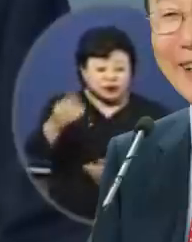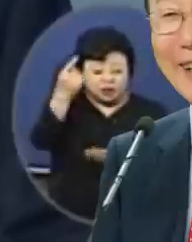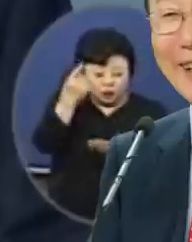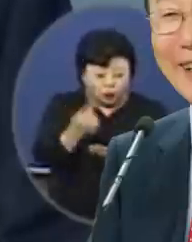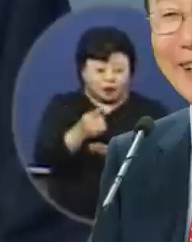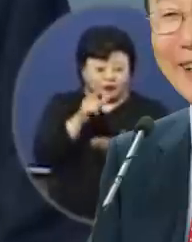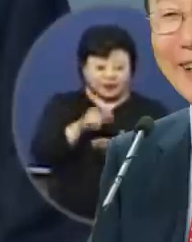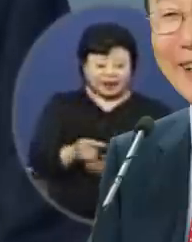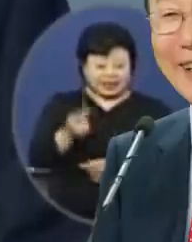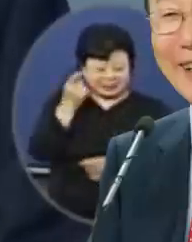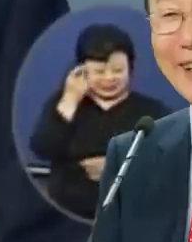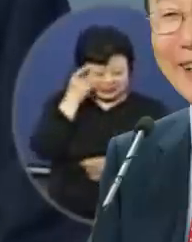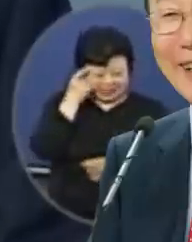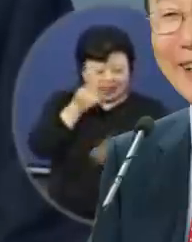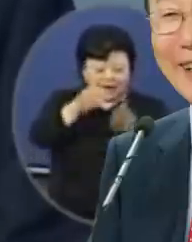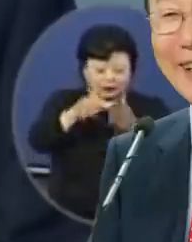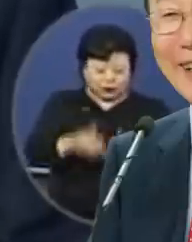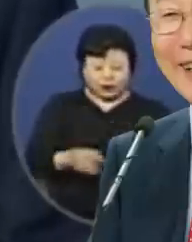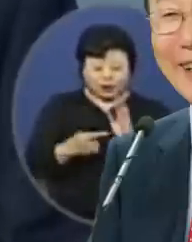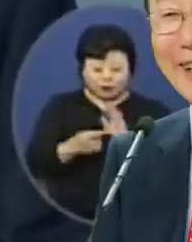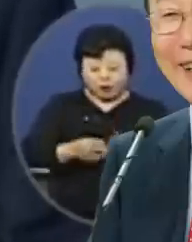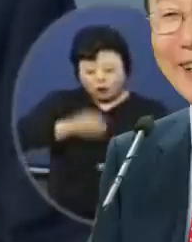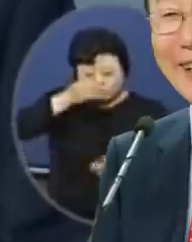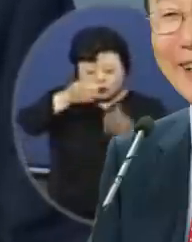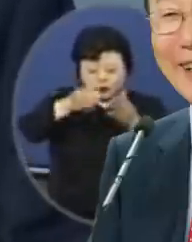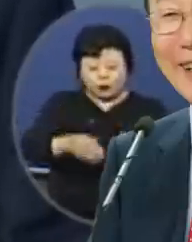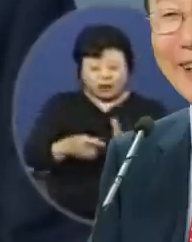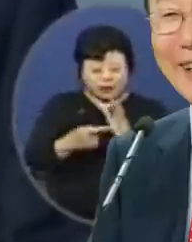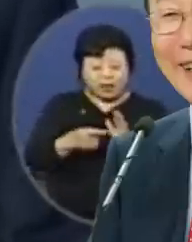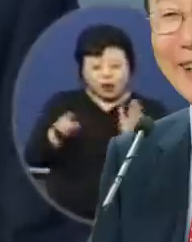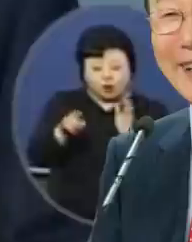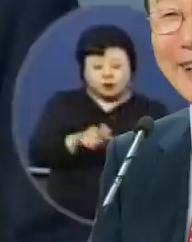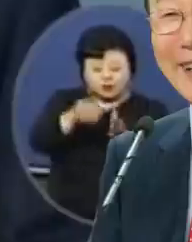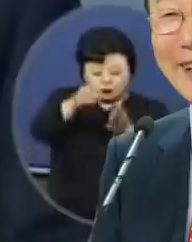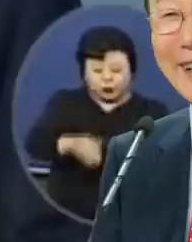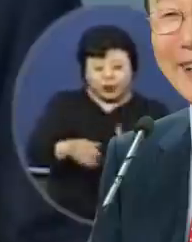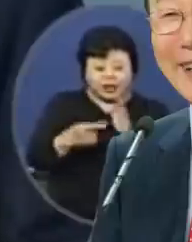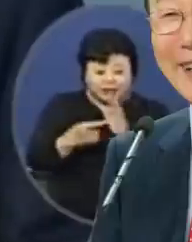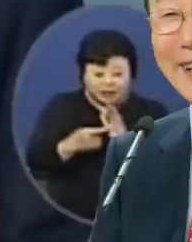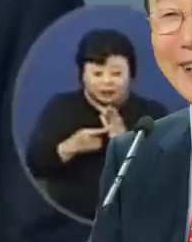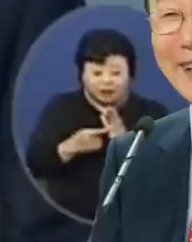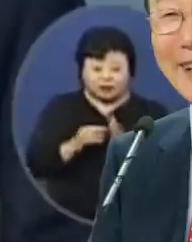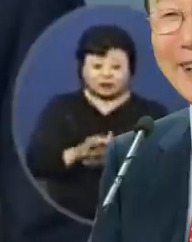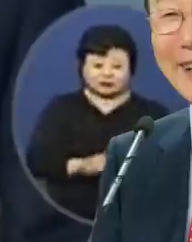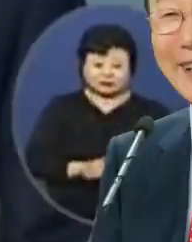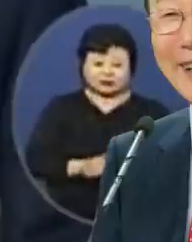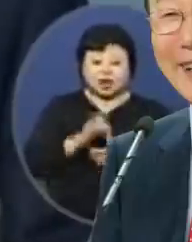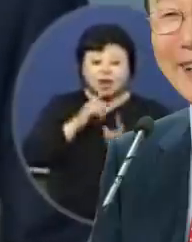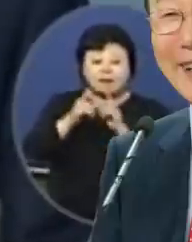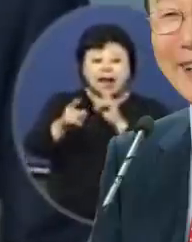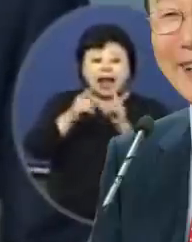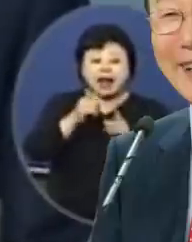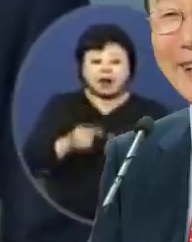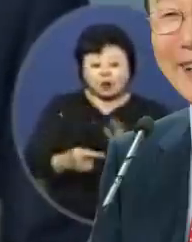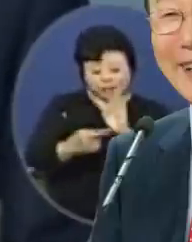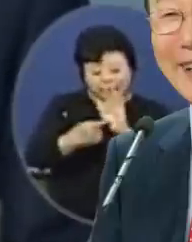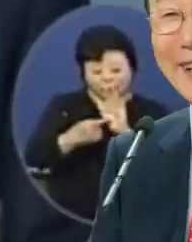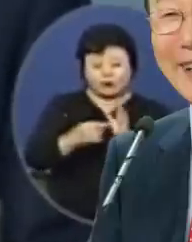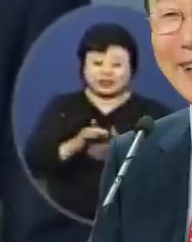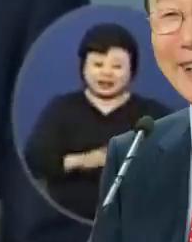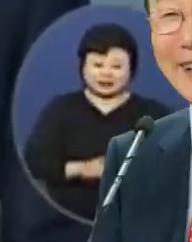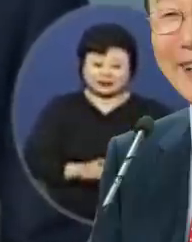때 생각을 통해서 다가오고 꿈을 통해서 다가오고 믿음을 통해서 다가오고 우실의 말로서 우리에게 다가오는